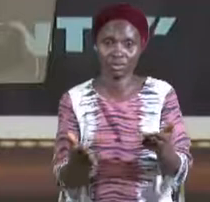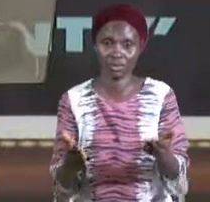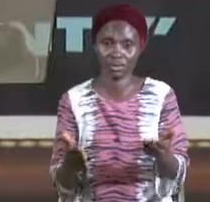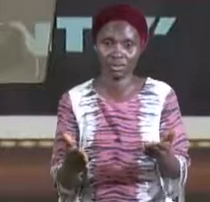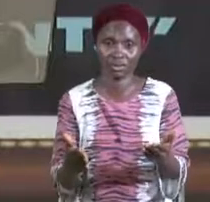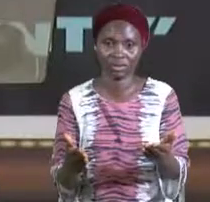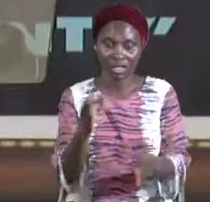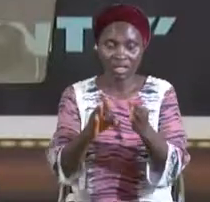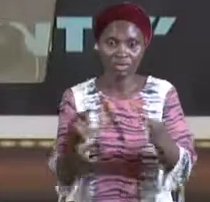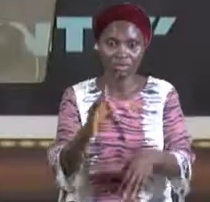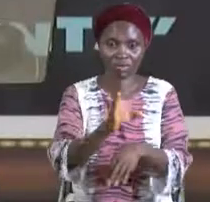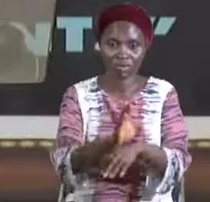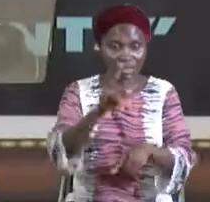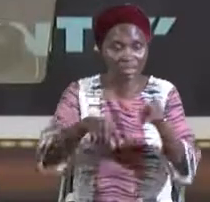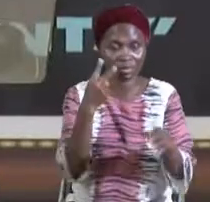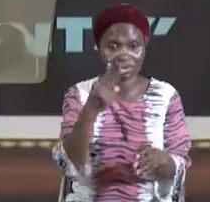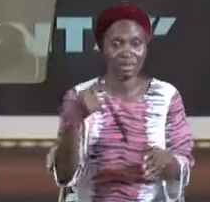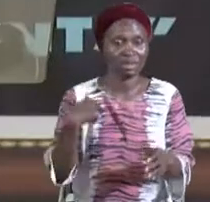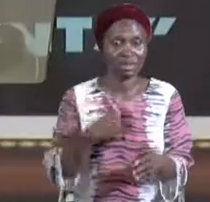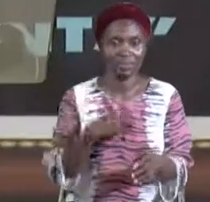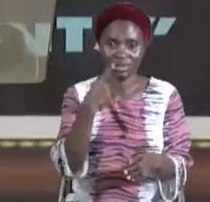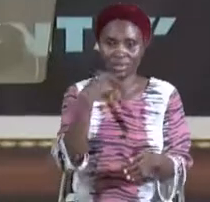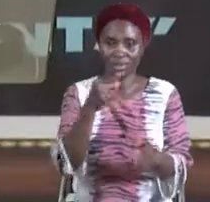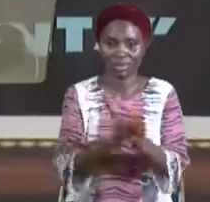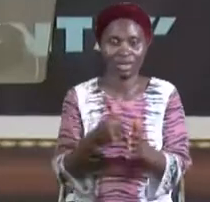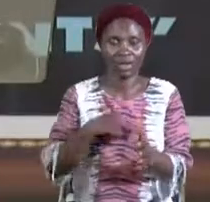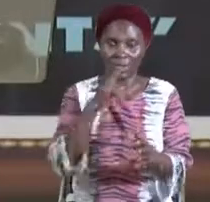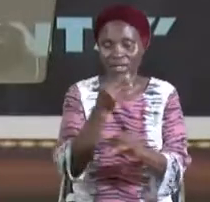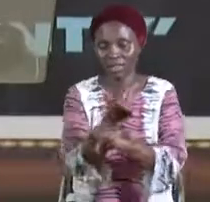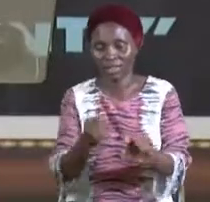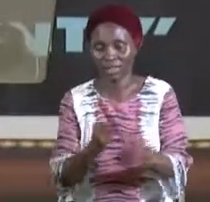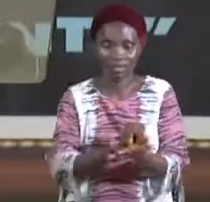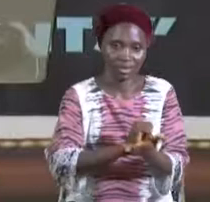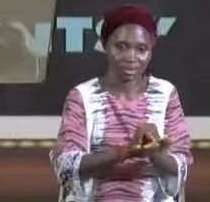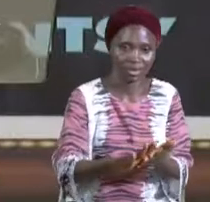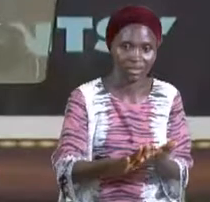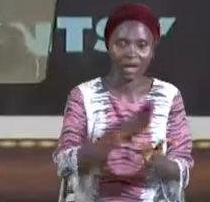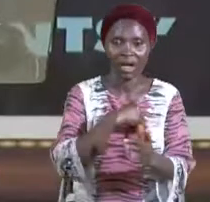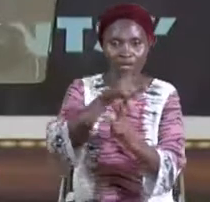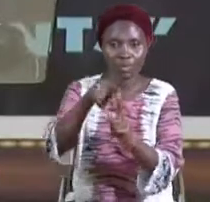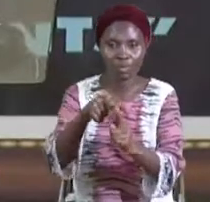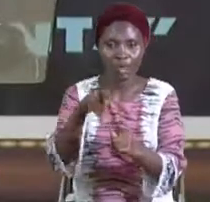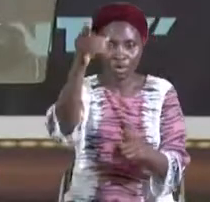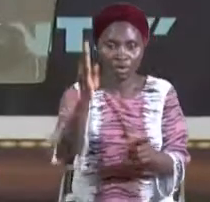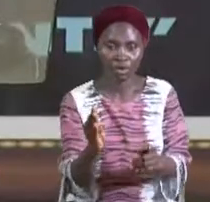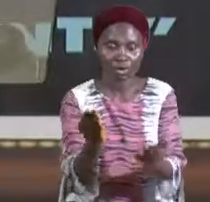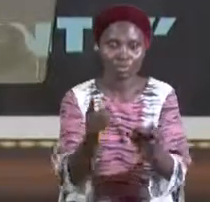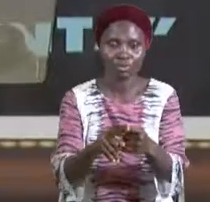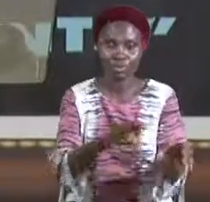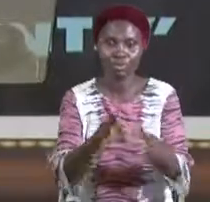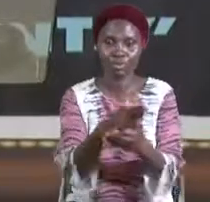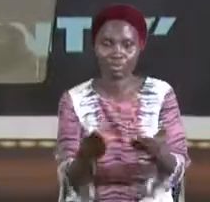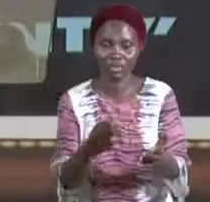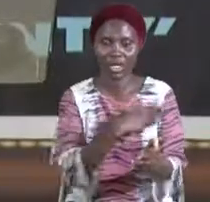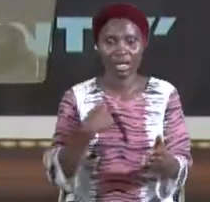pas. Ah, je suis sauvé, je suis sanctifié, rempli du Saint-Esprit. Mais Dieu veut faire quelque chose et on ne voit pas. C'est